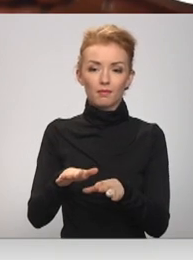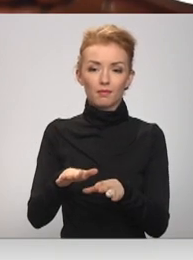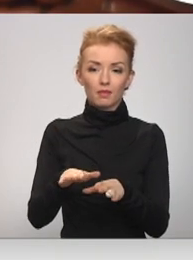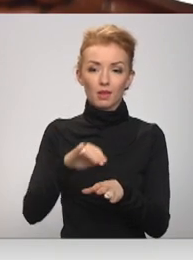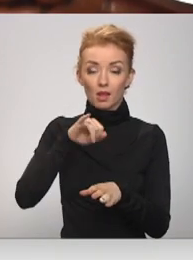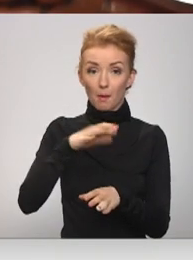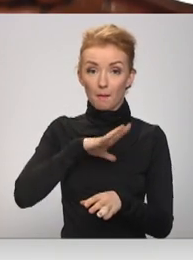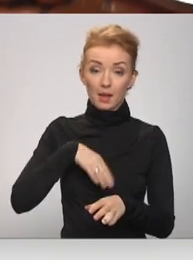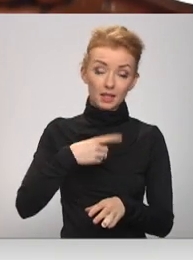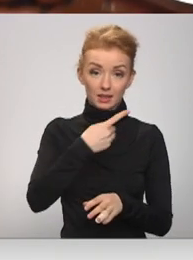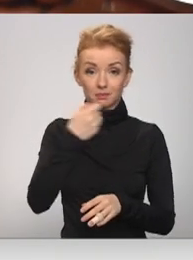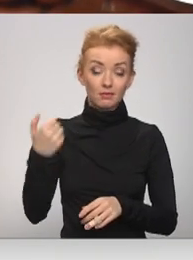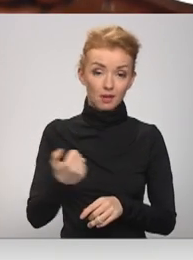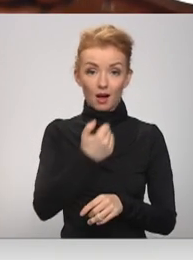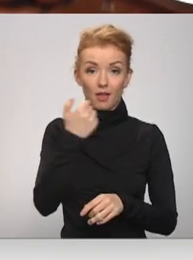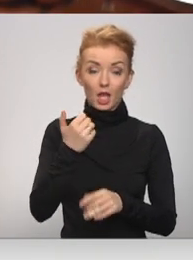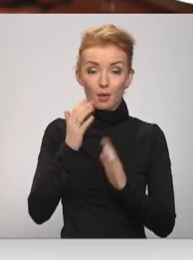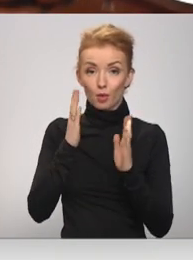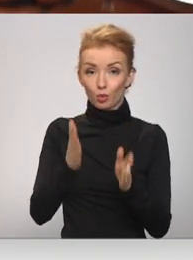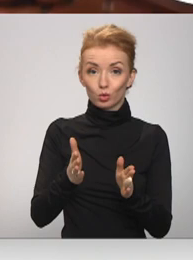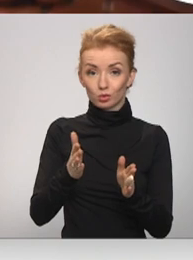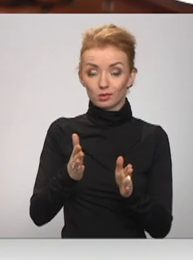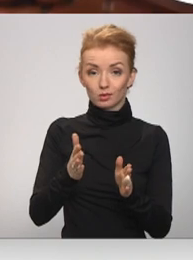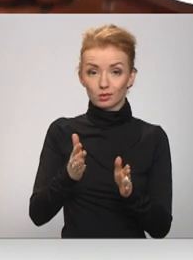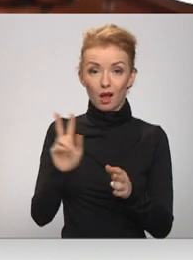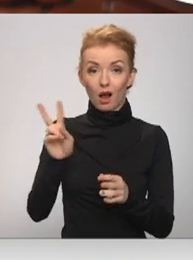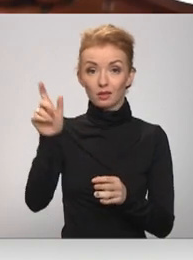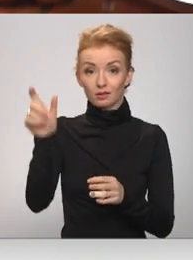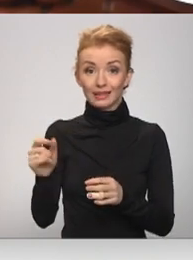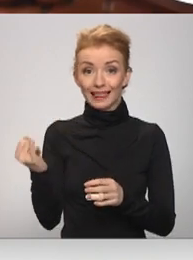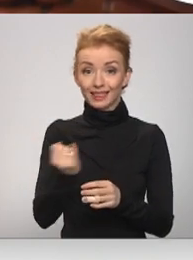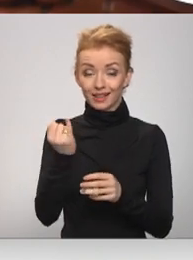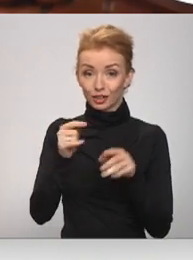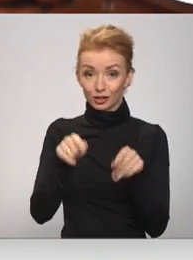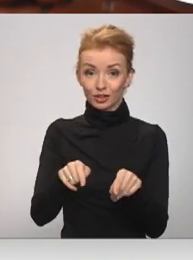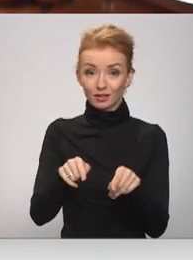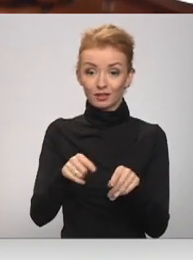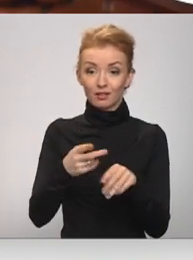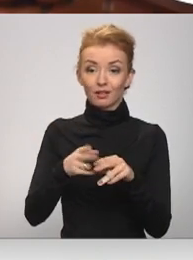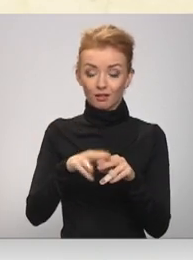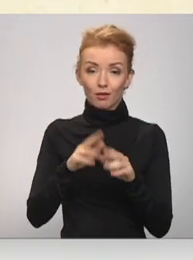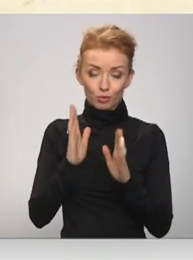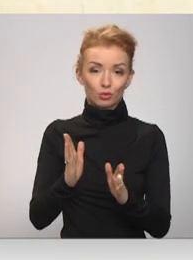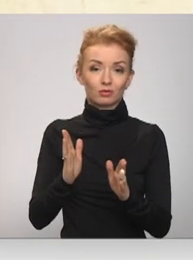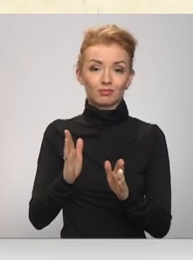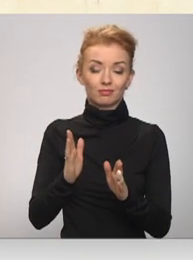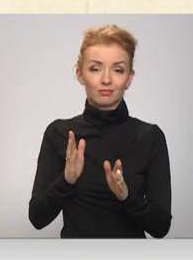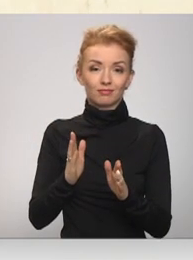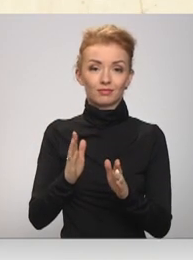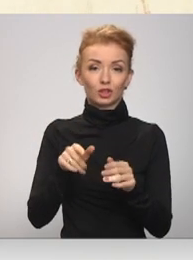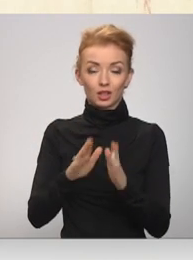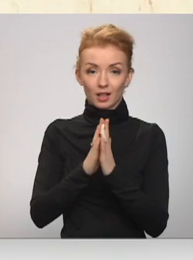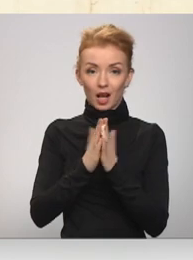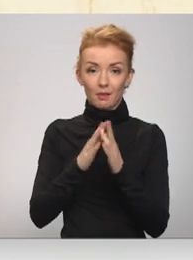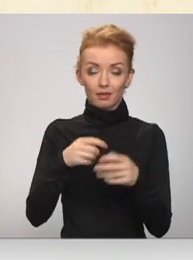pēc 100 gadiem būs kāds, kam interesēs, tas tur būs. Grāmata Suita